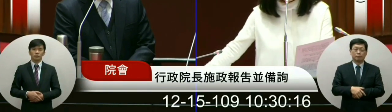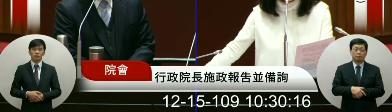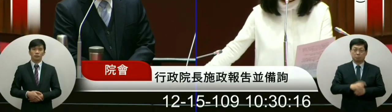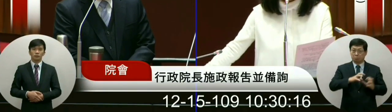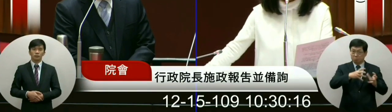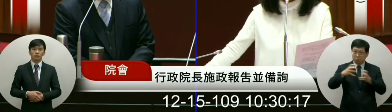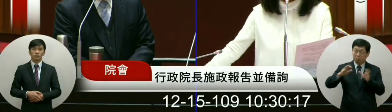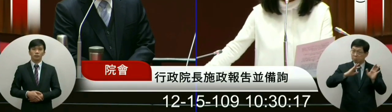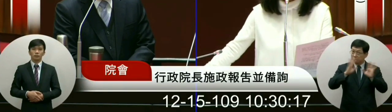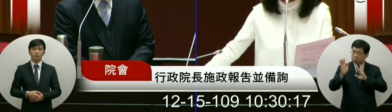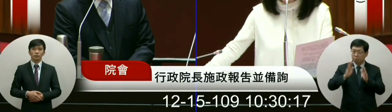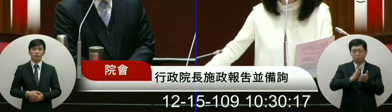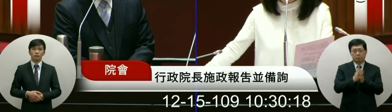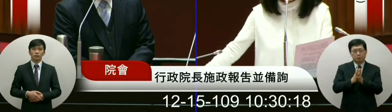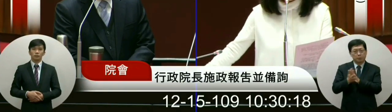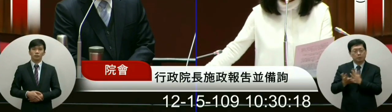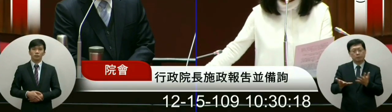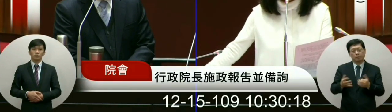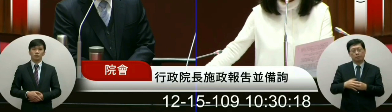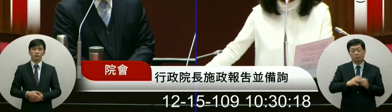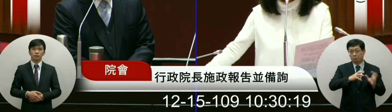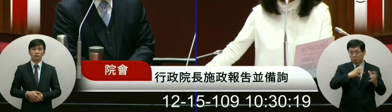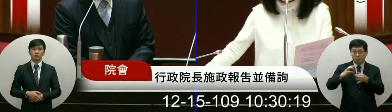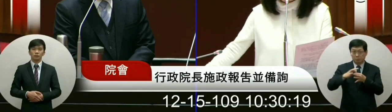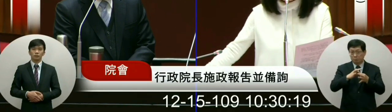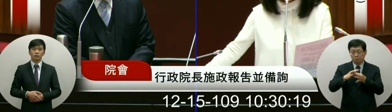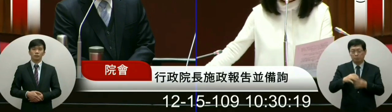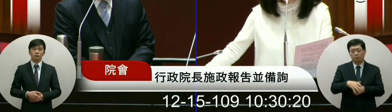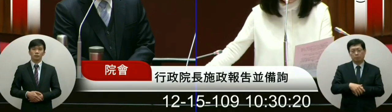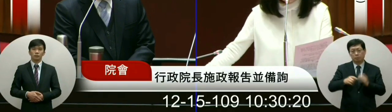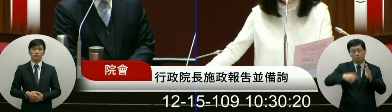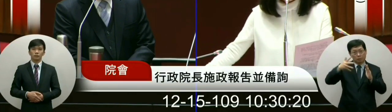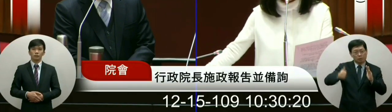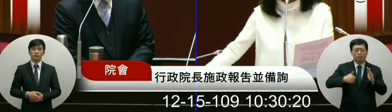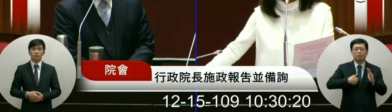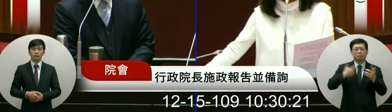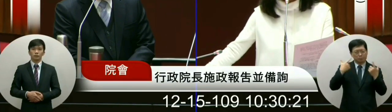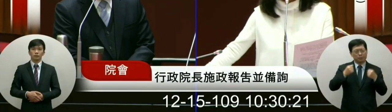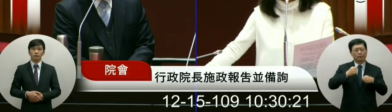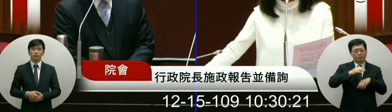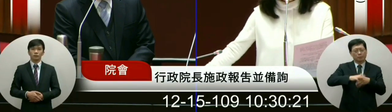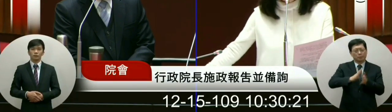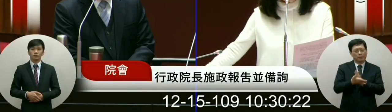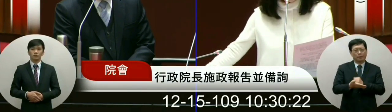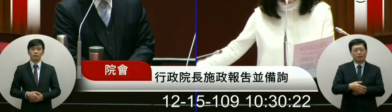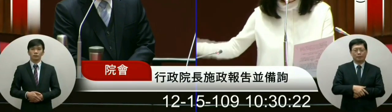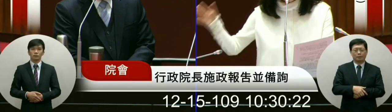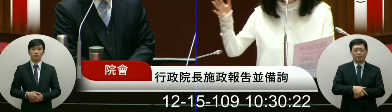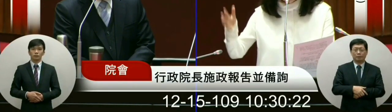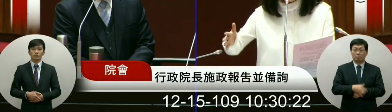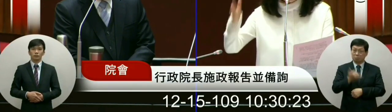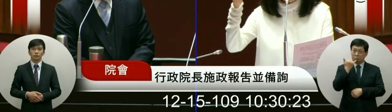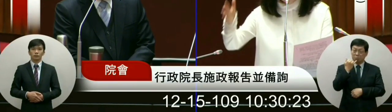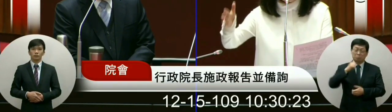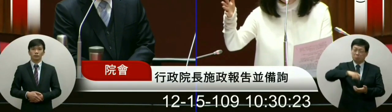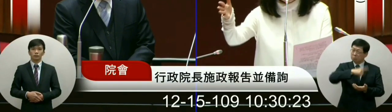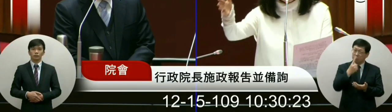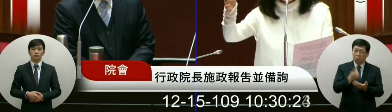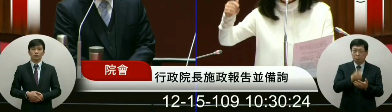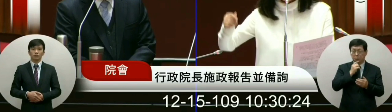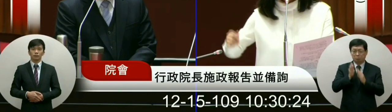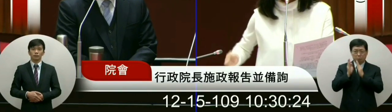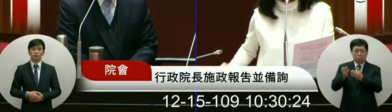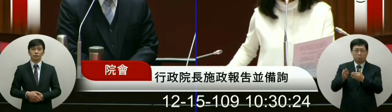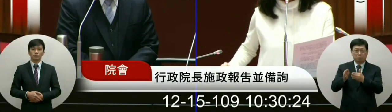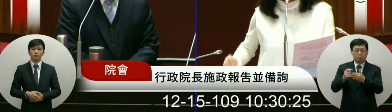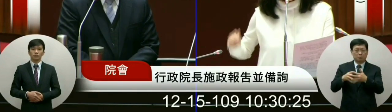国际形势、国际关系，院长，是动态的，我们怎么可能全部押宝